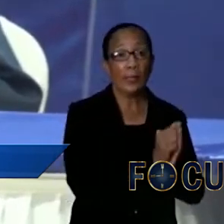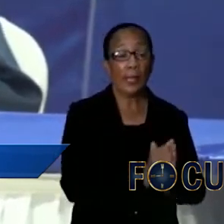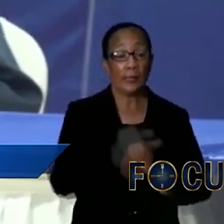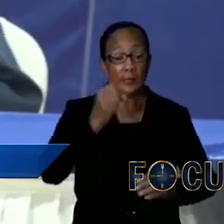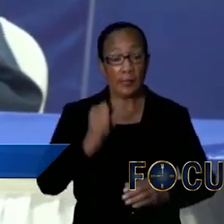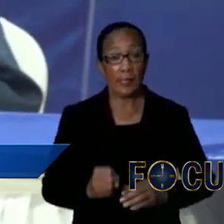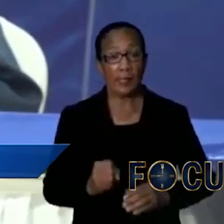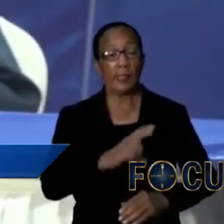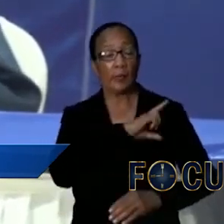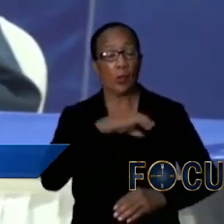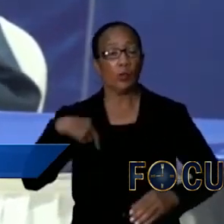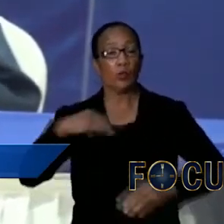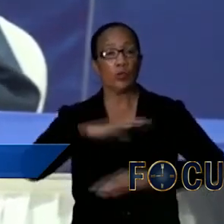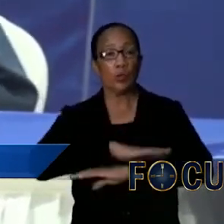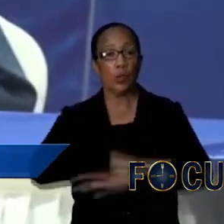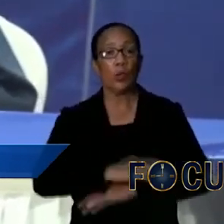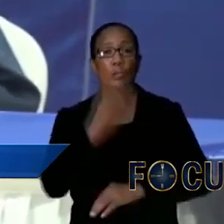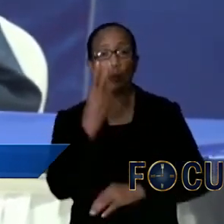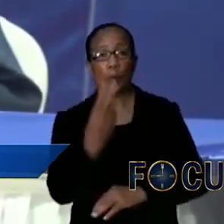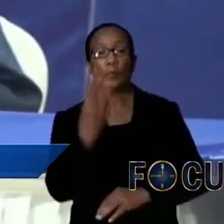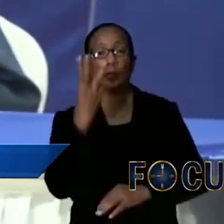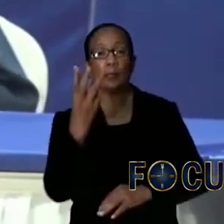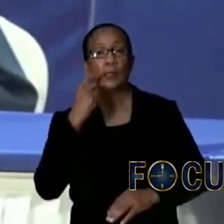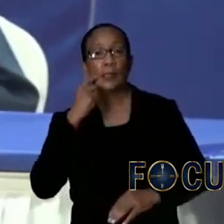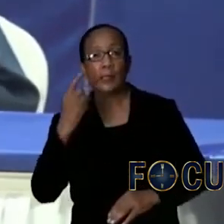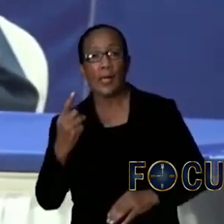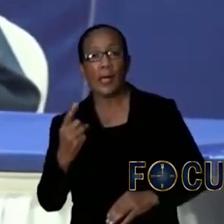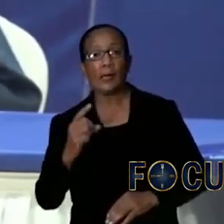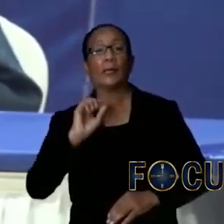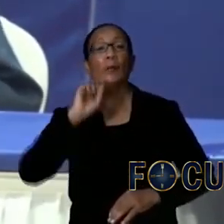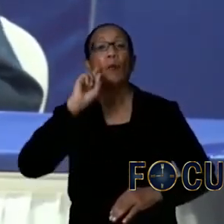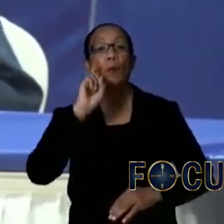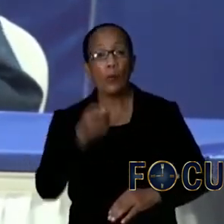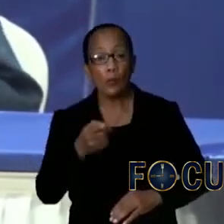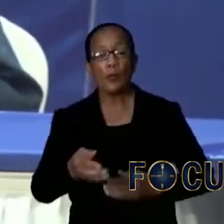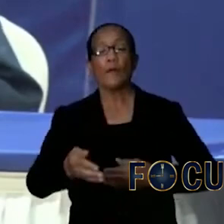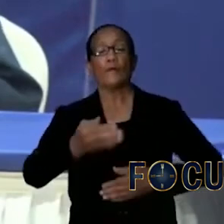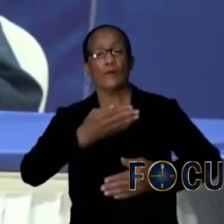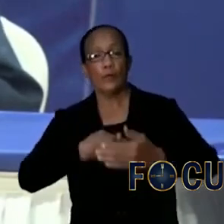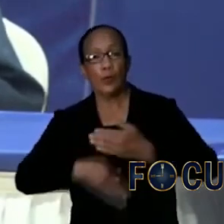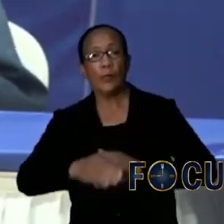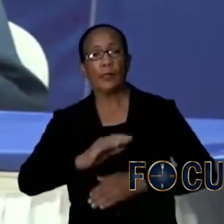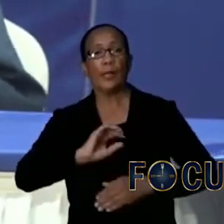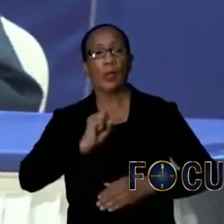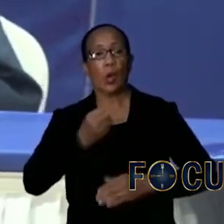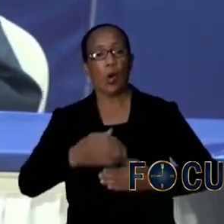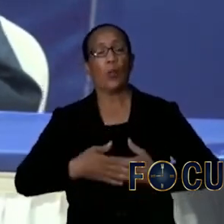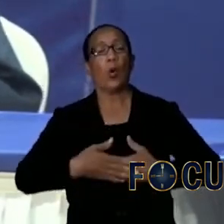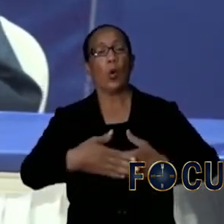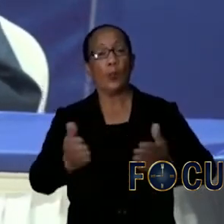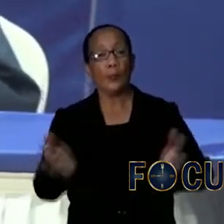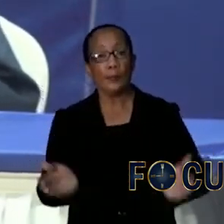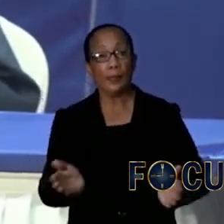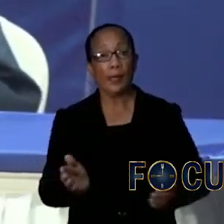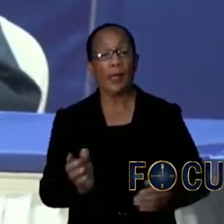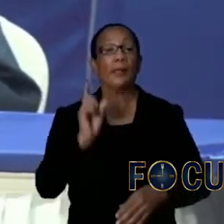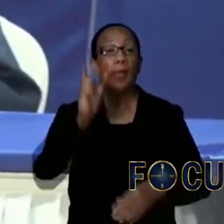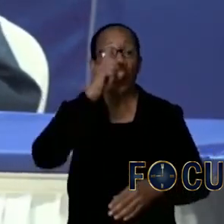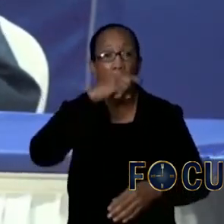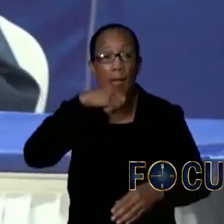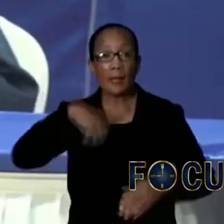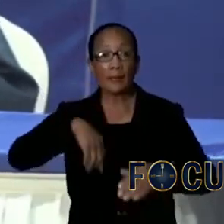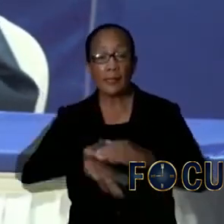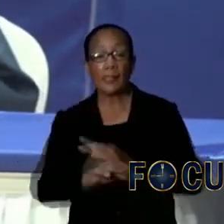scholen 2 tot 3 dagen de kans krijgen om zich voor te bereiden om open te gaan als in het